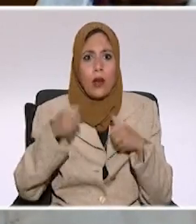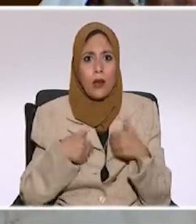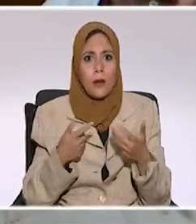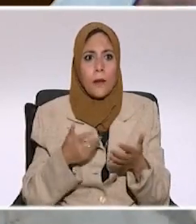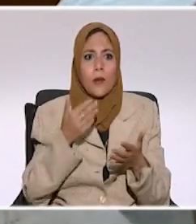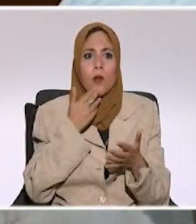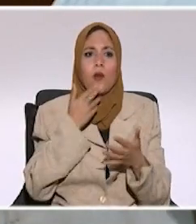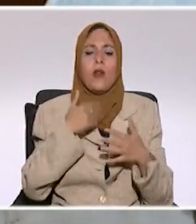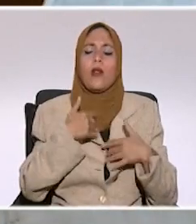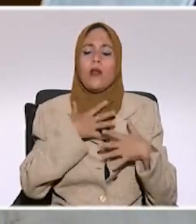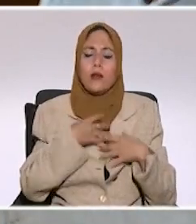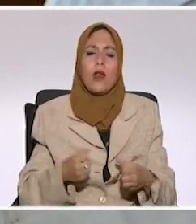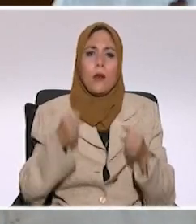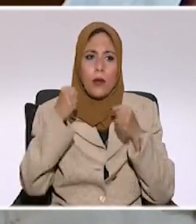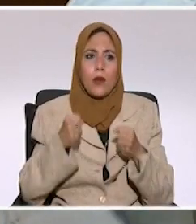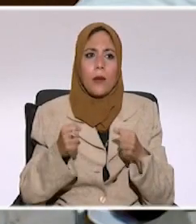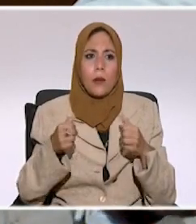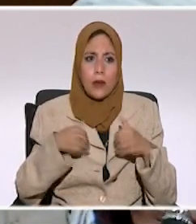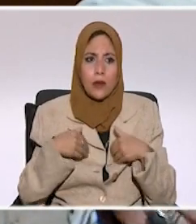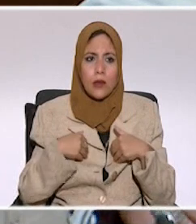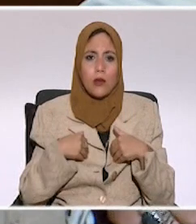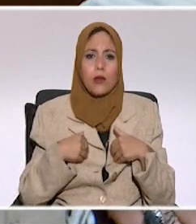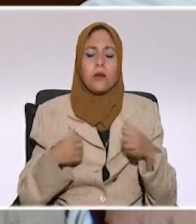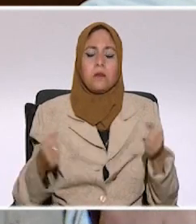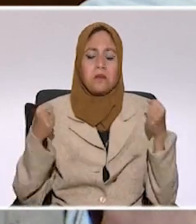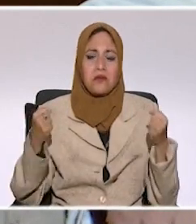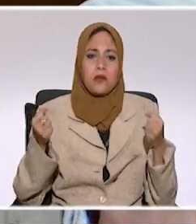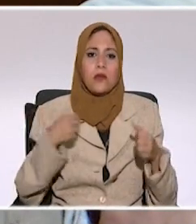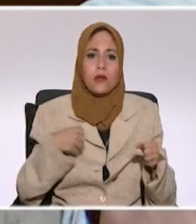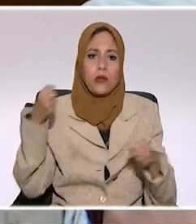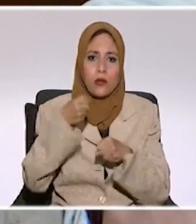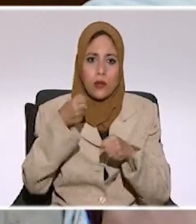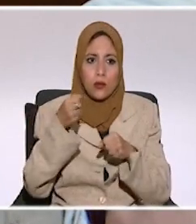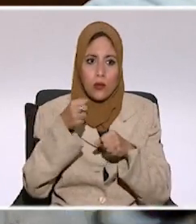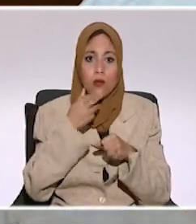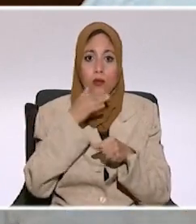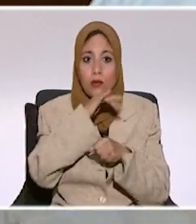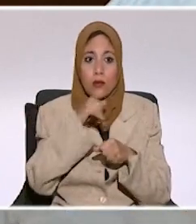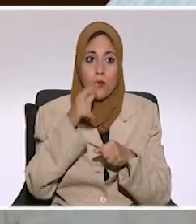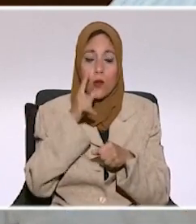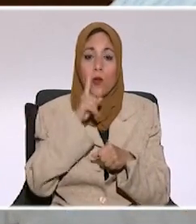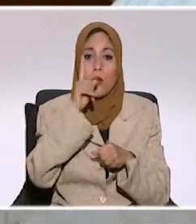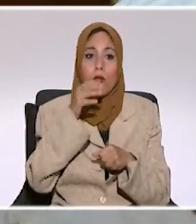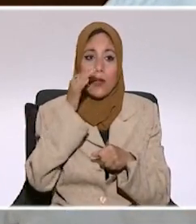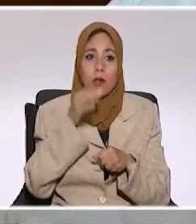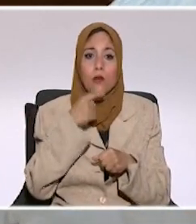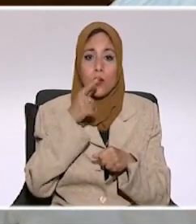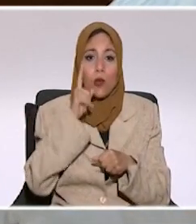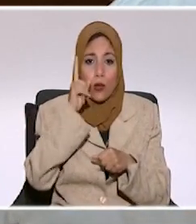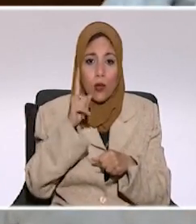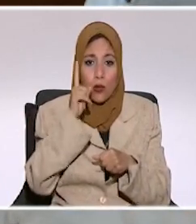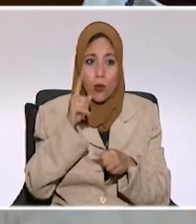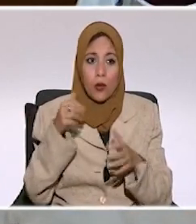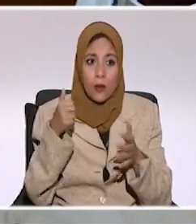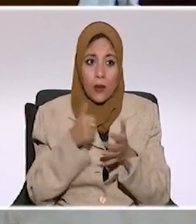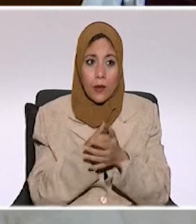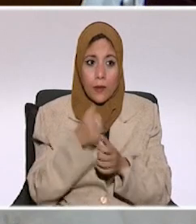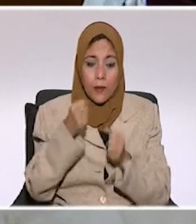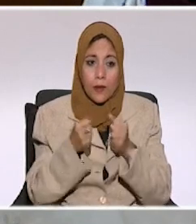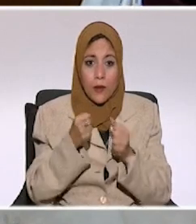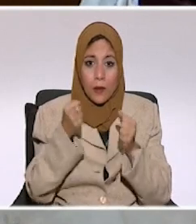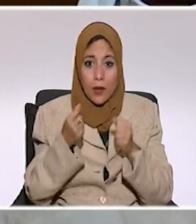كان غلباني قوي يعني، بس انا كنت مفتري يعني بصراحه. واقف قدام العربية، والله العظيم ثلاثة يا دكتور، والله العربية